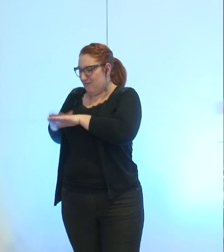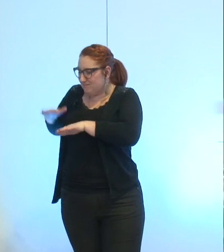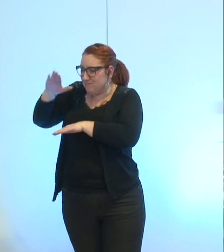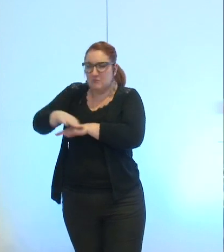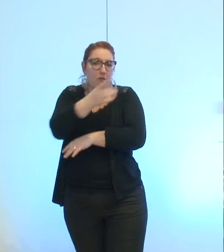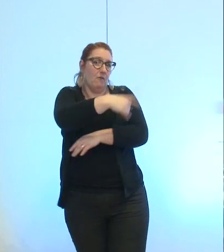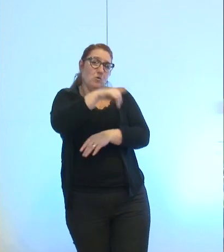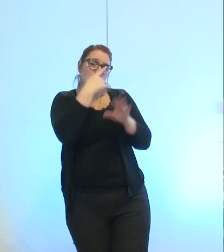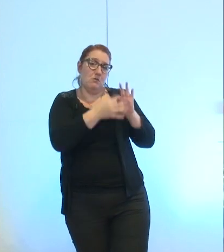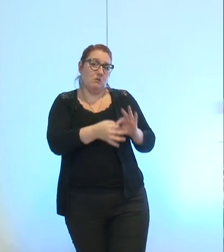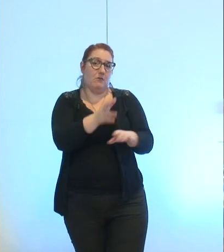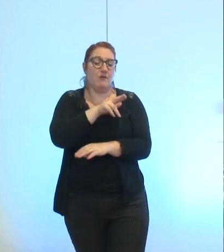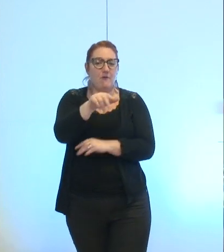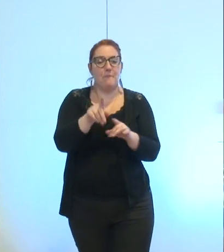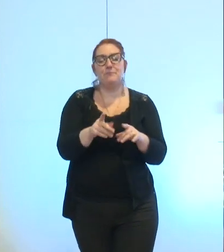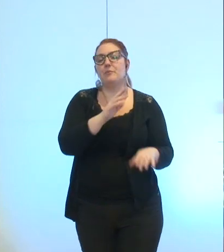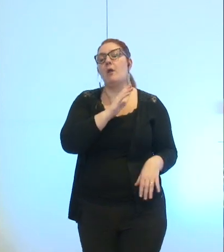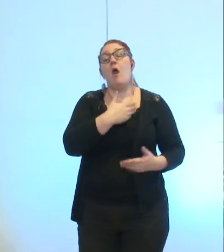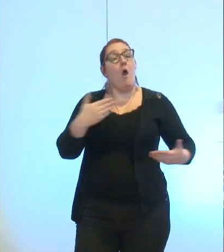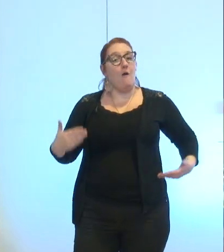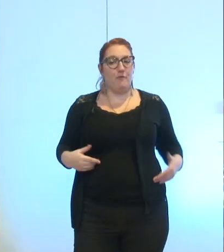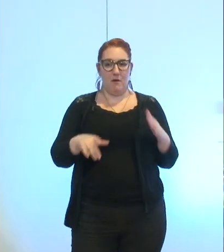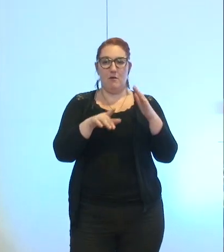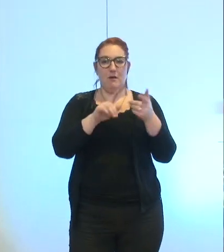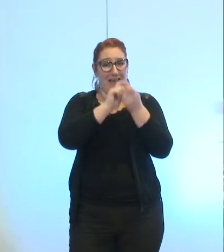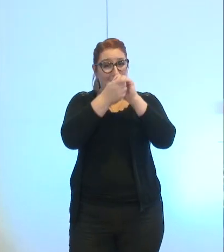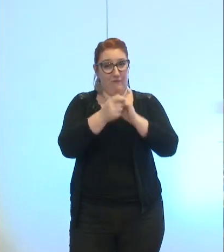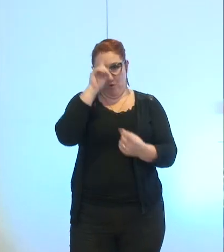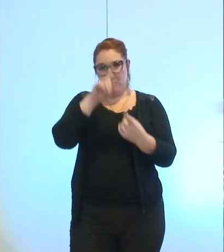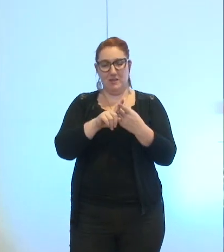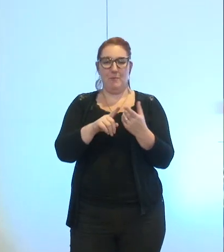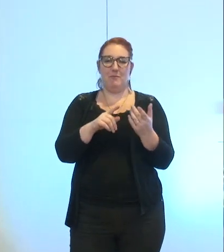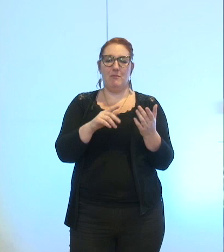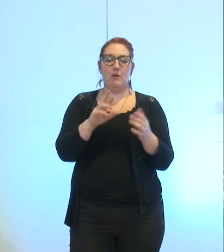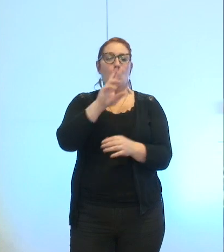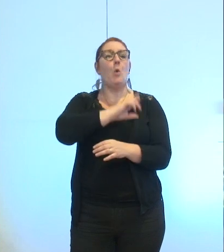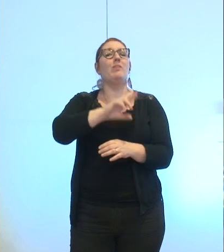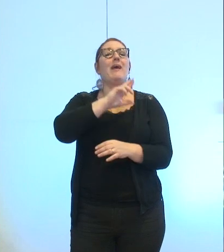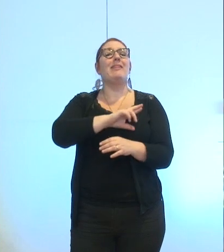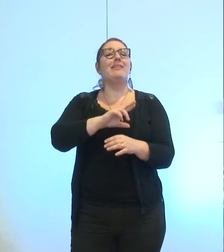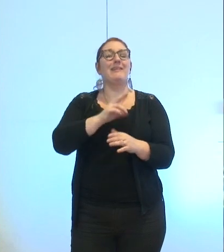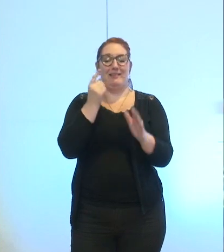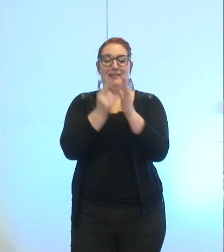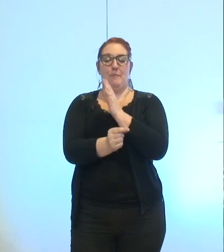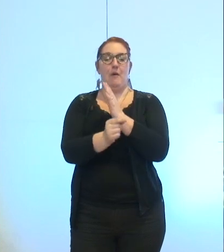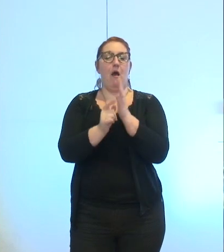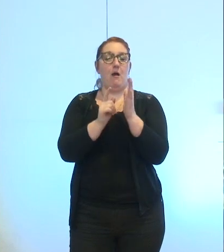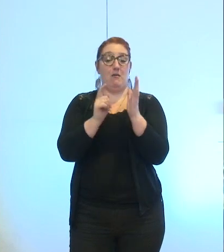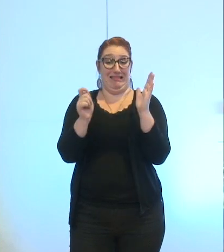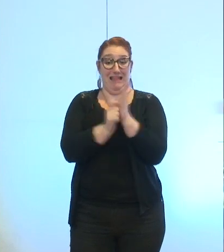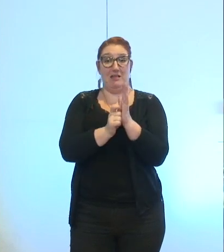réformes concernant le report de la date de de départ à la retraite a logiquement provoqué dès